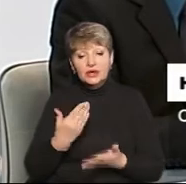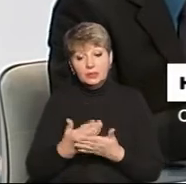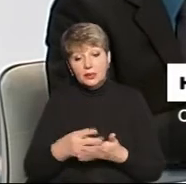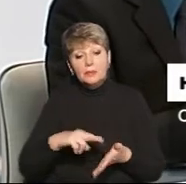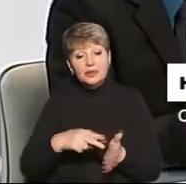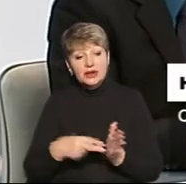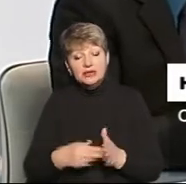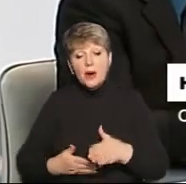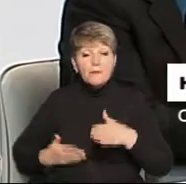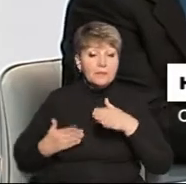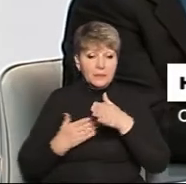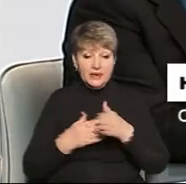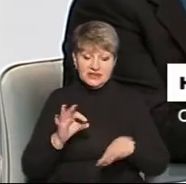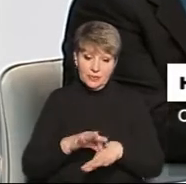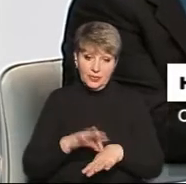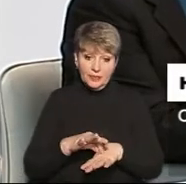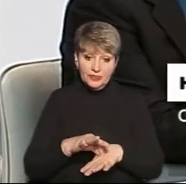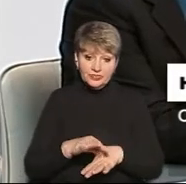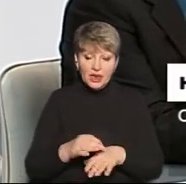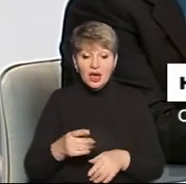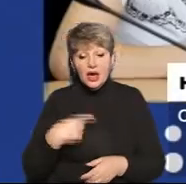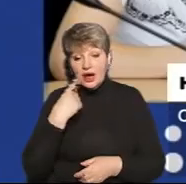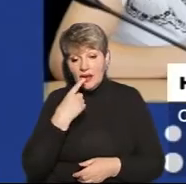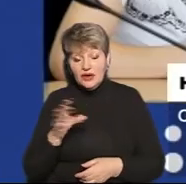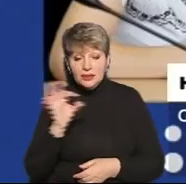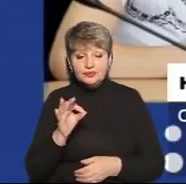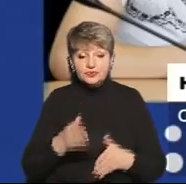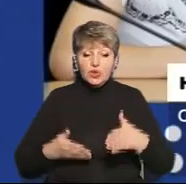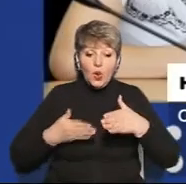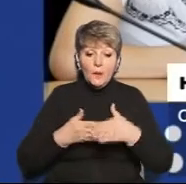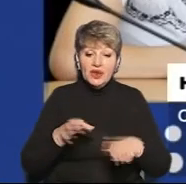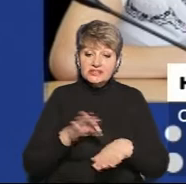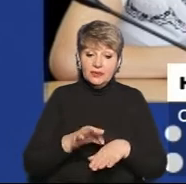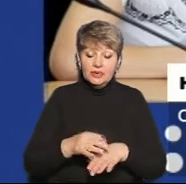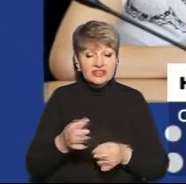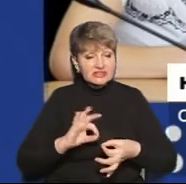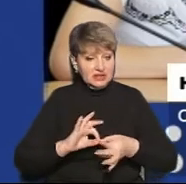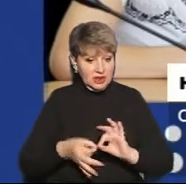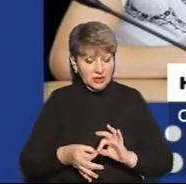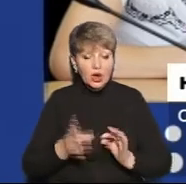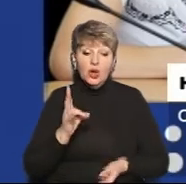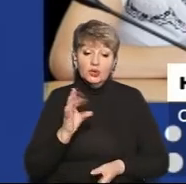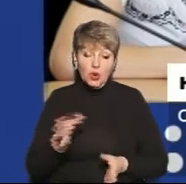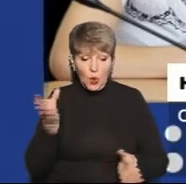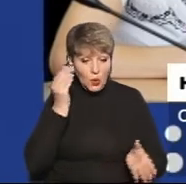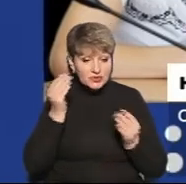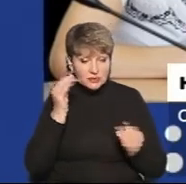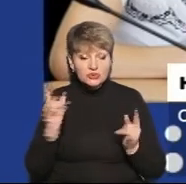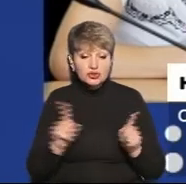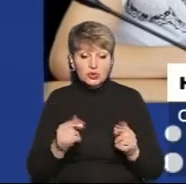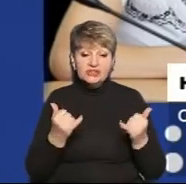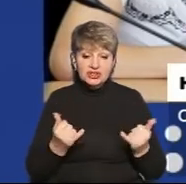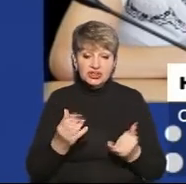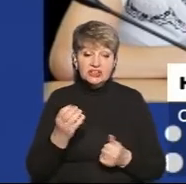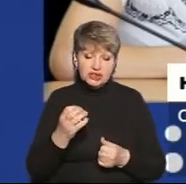захворюваності? Чи можна ставити якісь прогнози? Ну, прогнозувати пік – це досить складно, хоча враховуючи те, що ми зараз в епідсезоні по грипу,